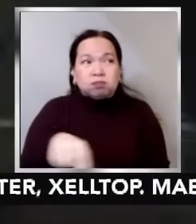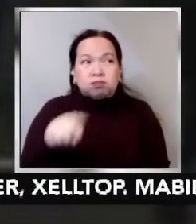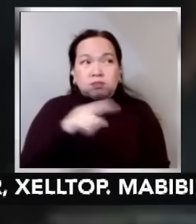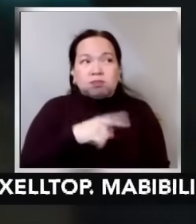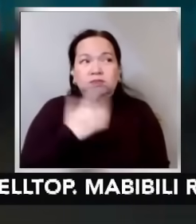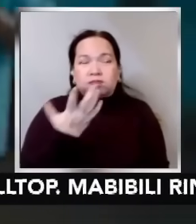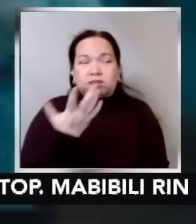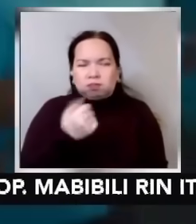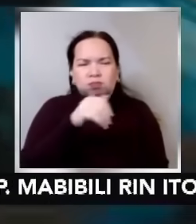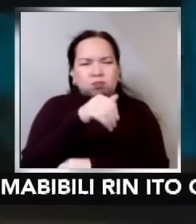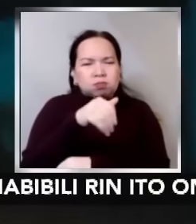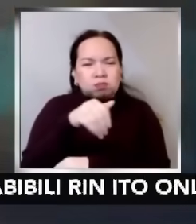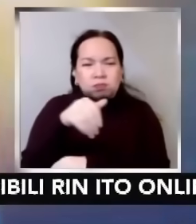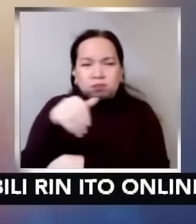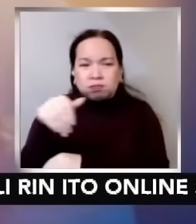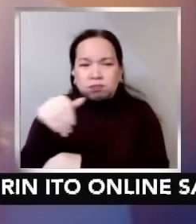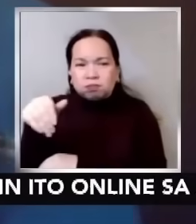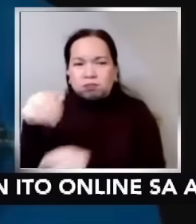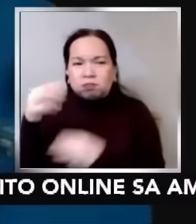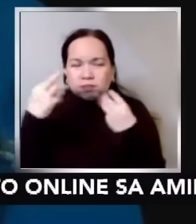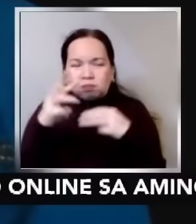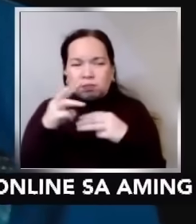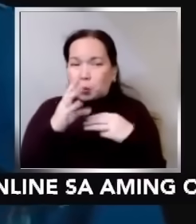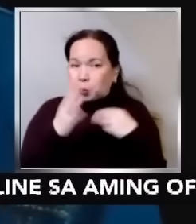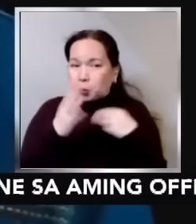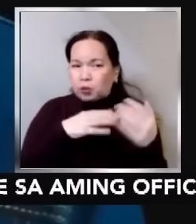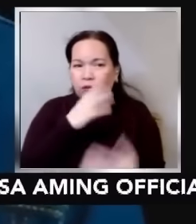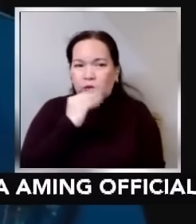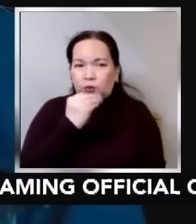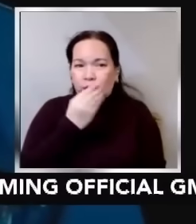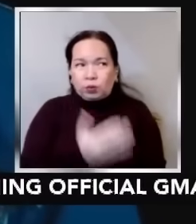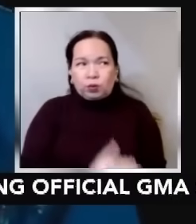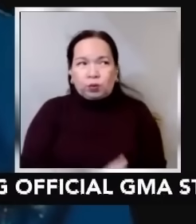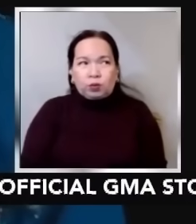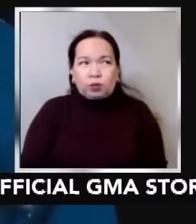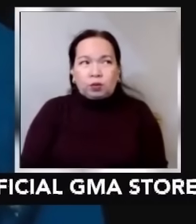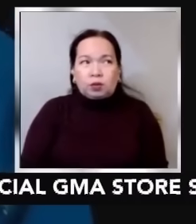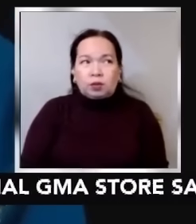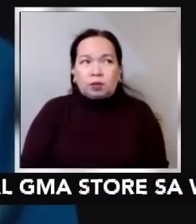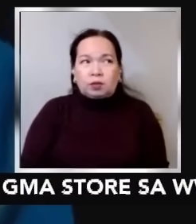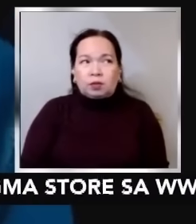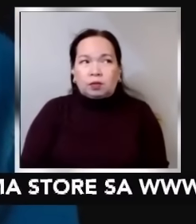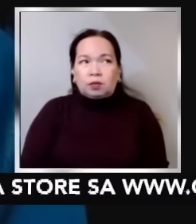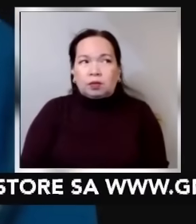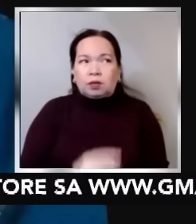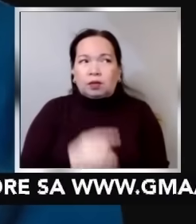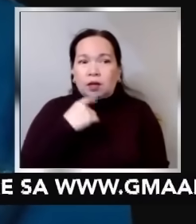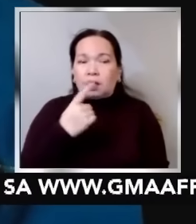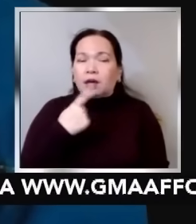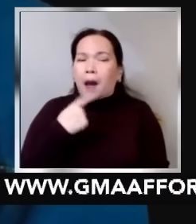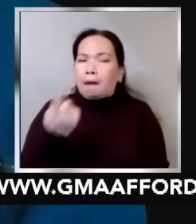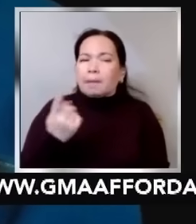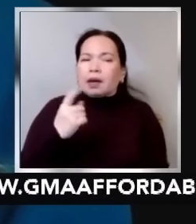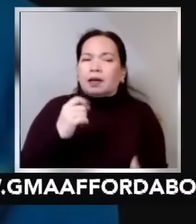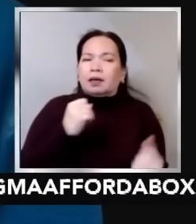Sino Ka Man? Sabi nga nila na ang pag-ibig ang